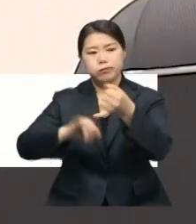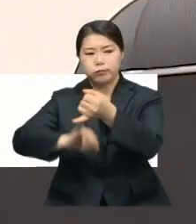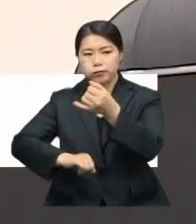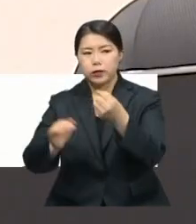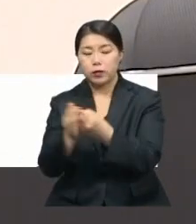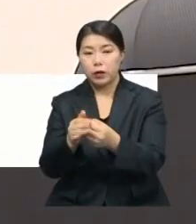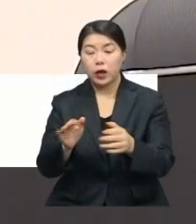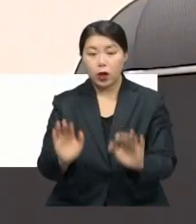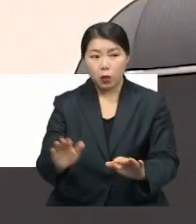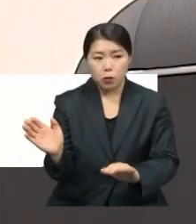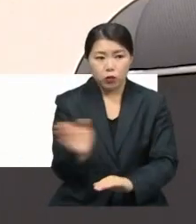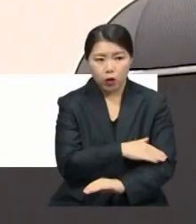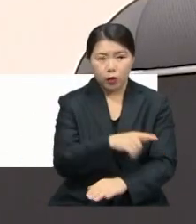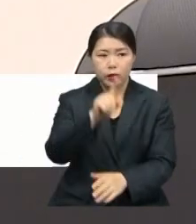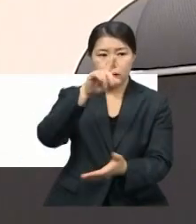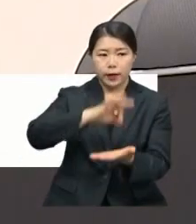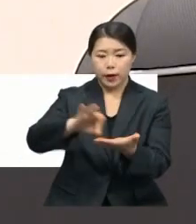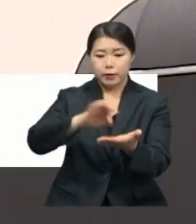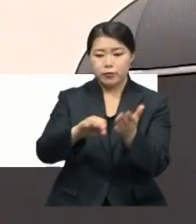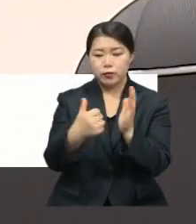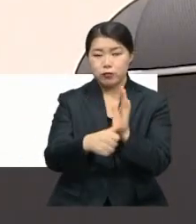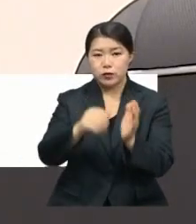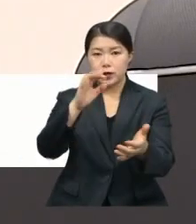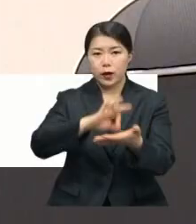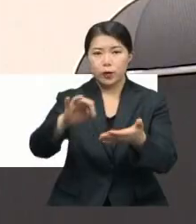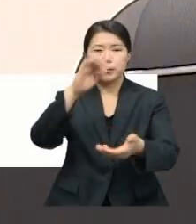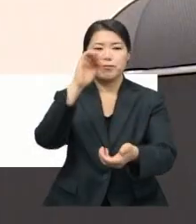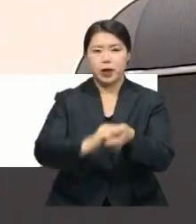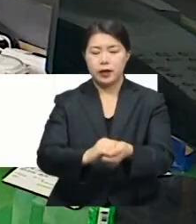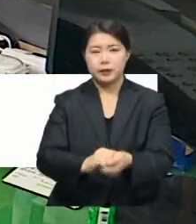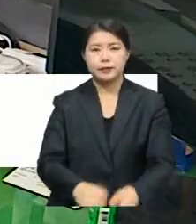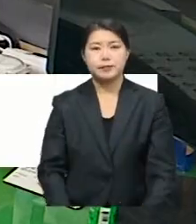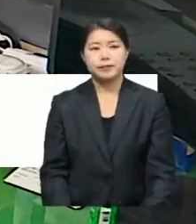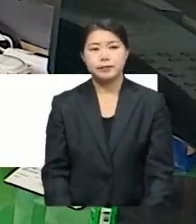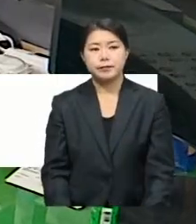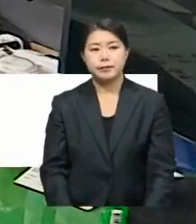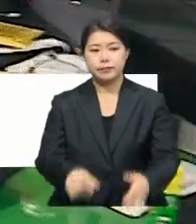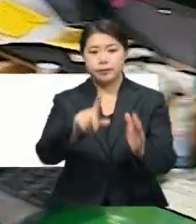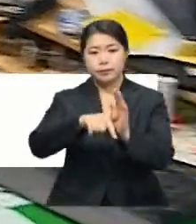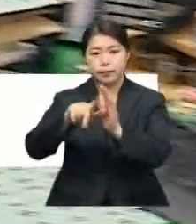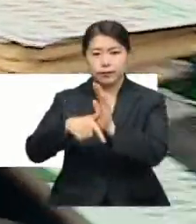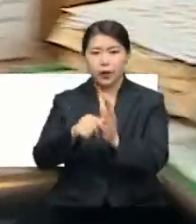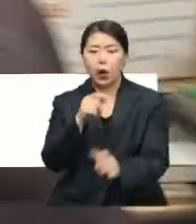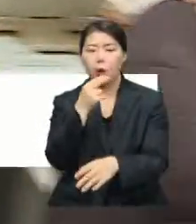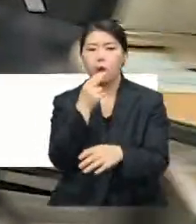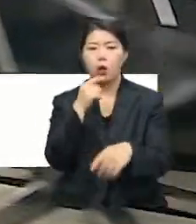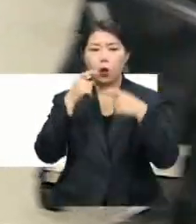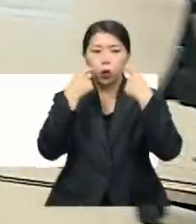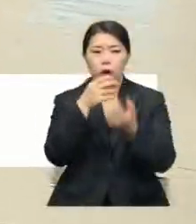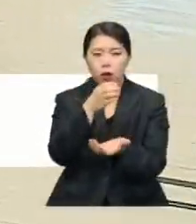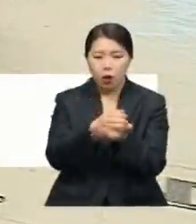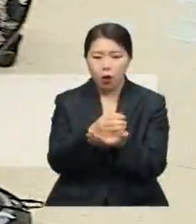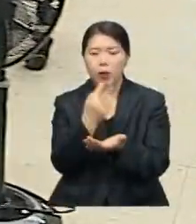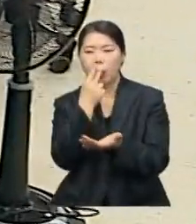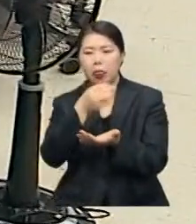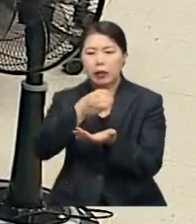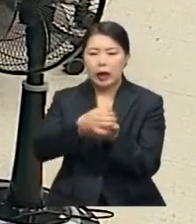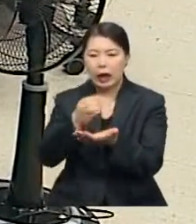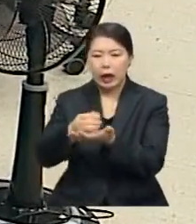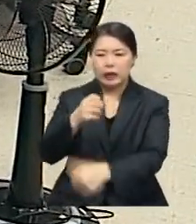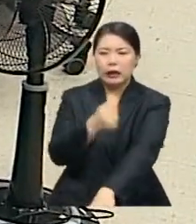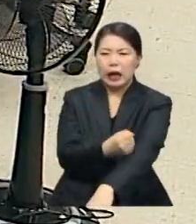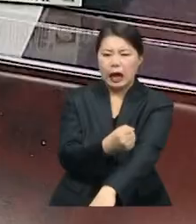회부 일회용품 사용을 전면 제안했습니다 회기 기간마다 종이컵과 생수를 준비하던 직원들의